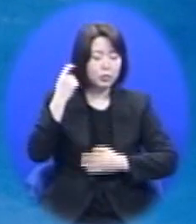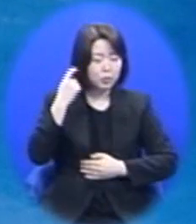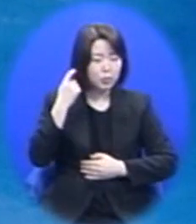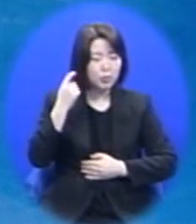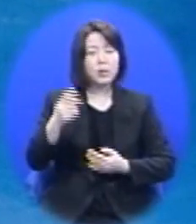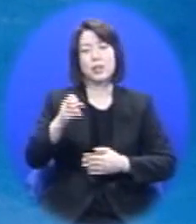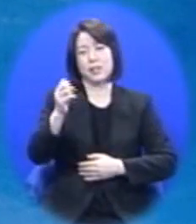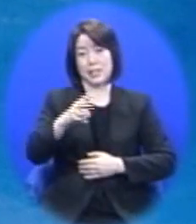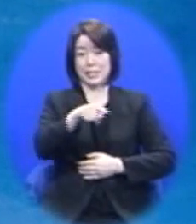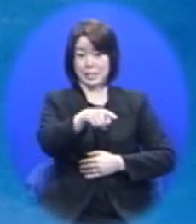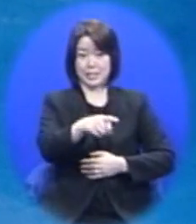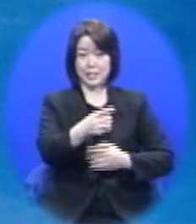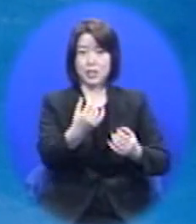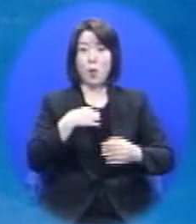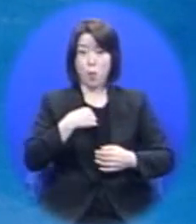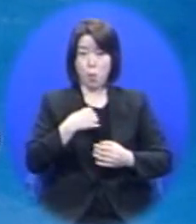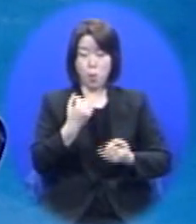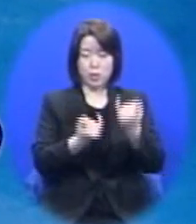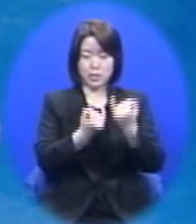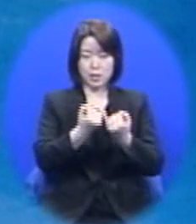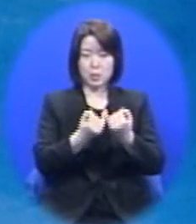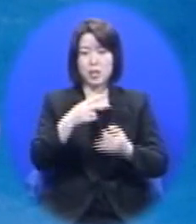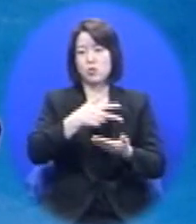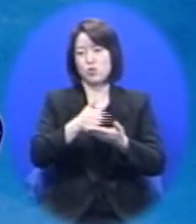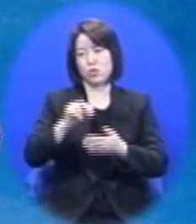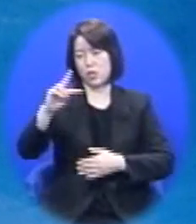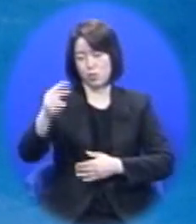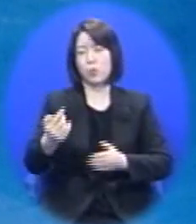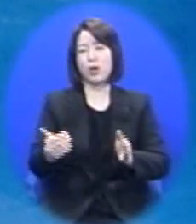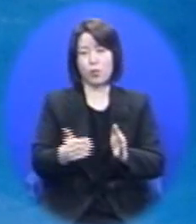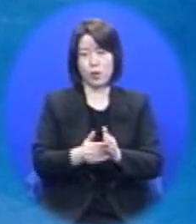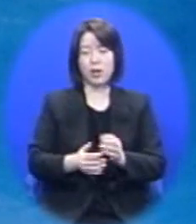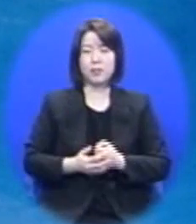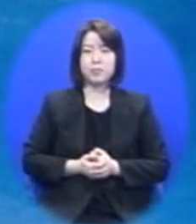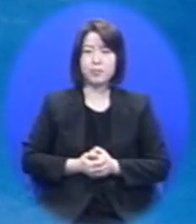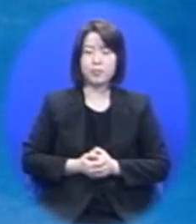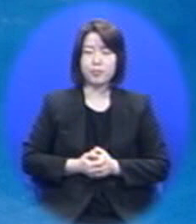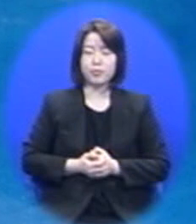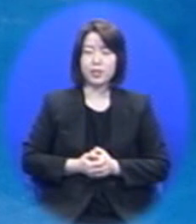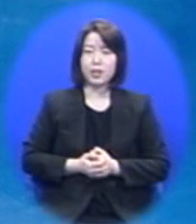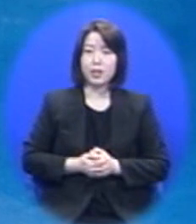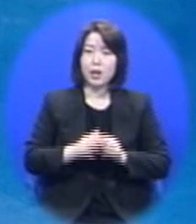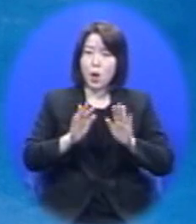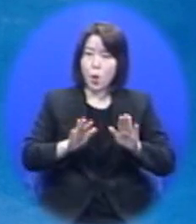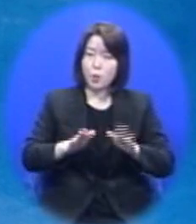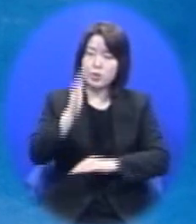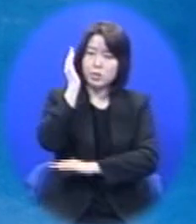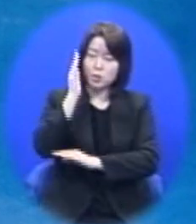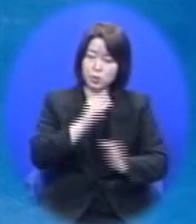돌아옵니다. 저는 이 설교를 준비하면서 꼭 그 심정이에요.